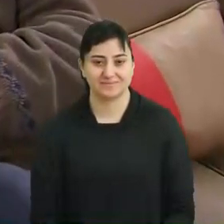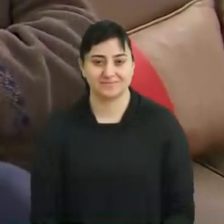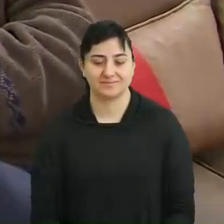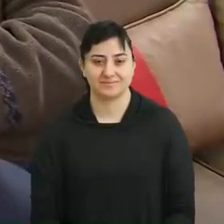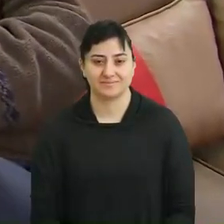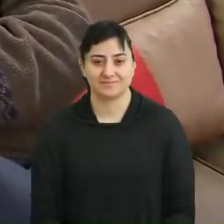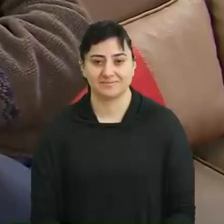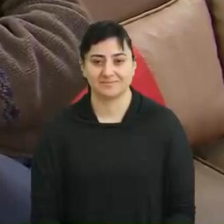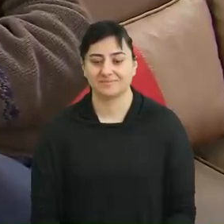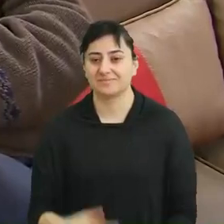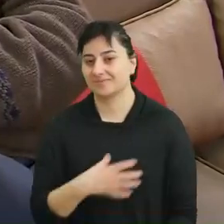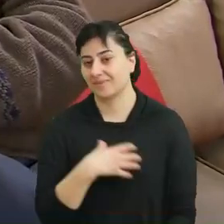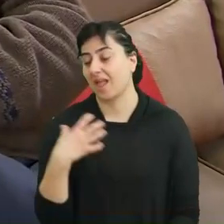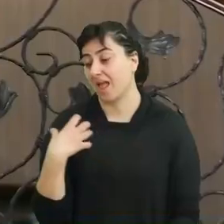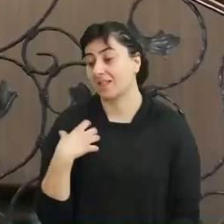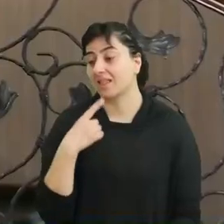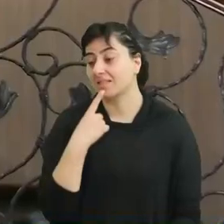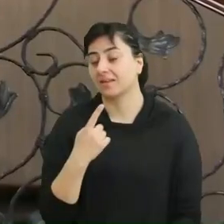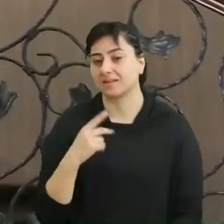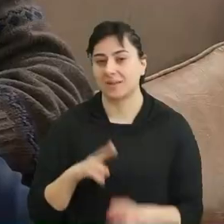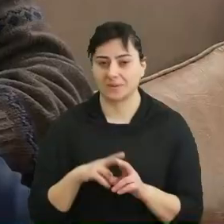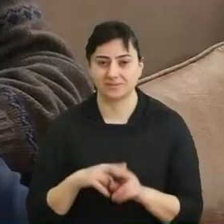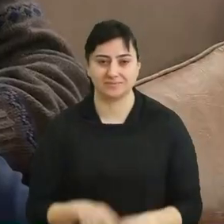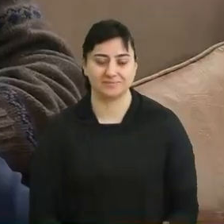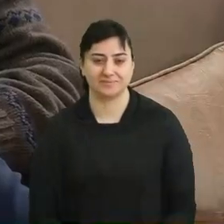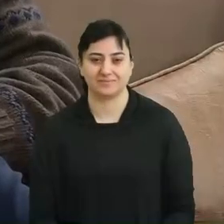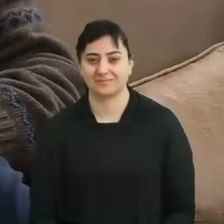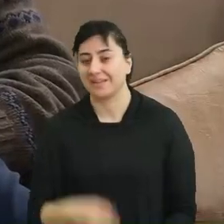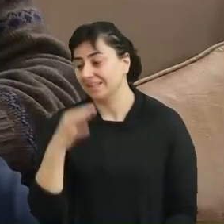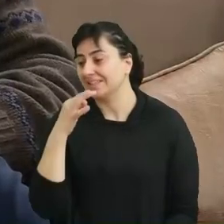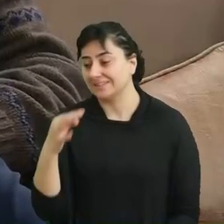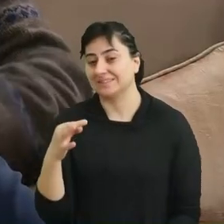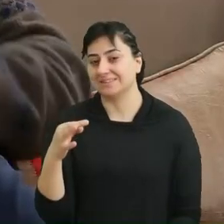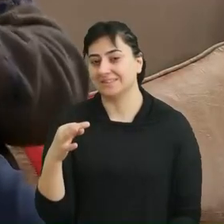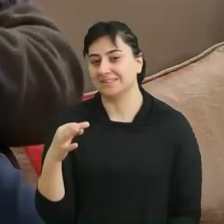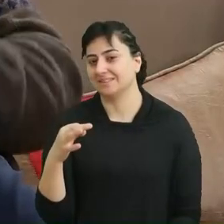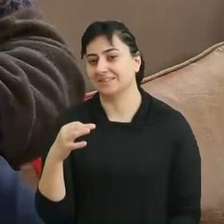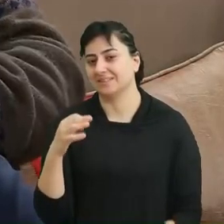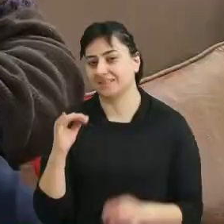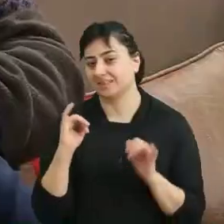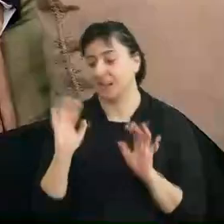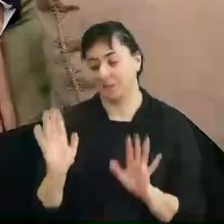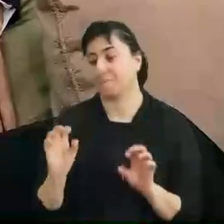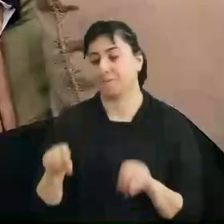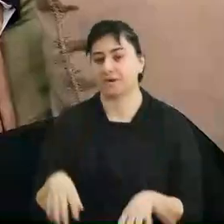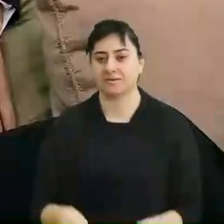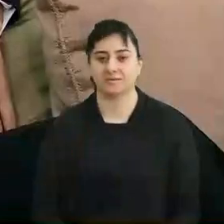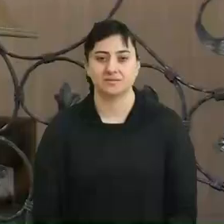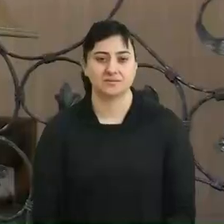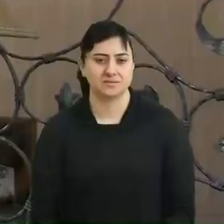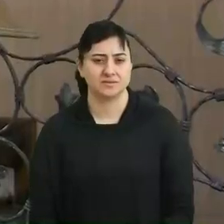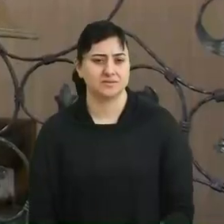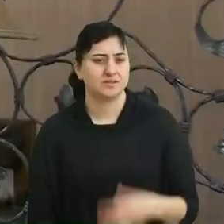Efendim çiçeğim. Anne dedi Kemal'im. Ha? İzin verirsen lafı akışına bırakalım.